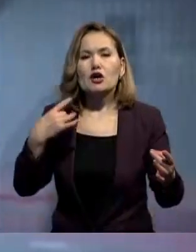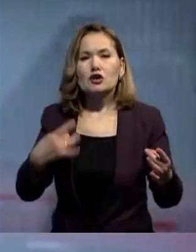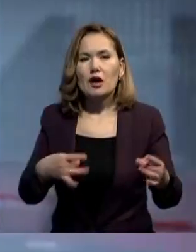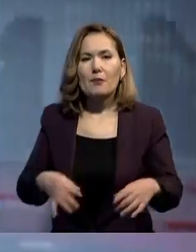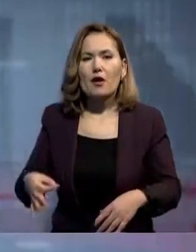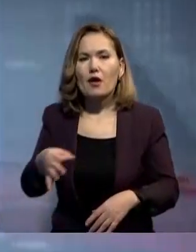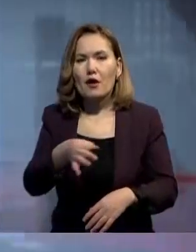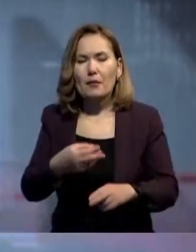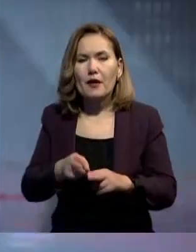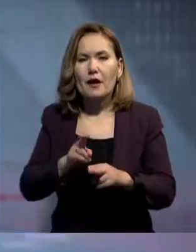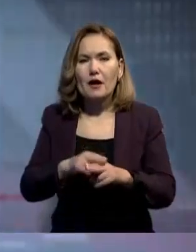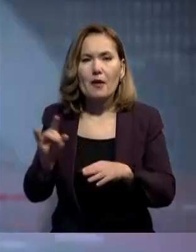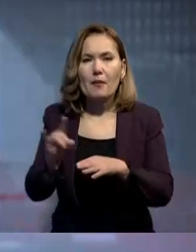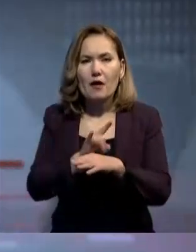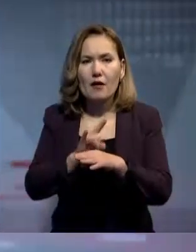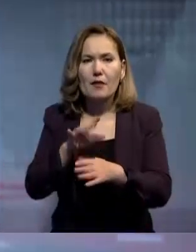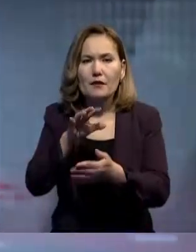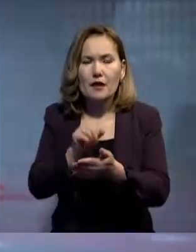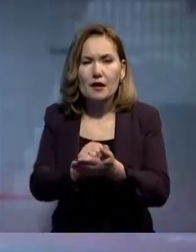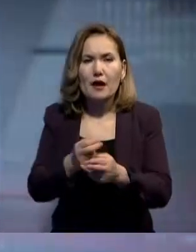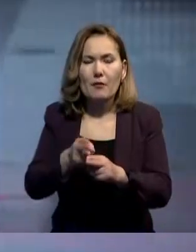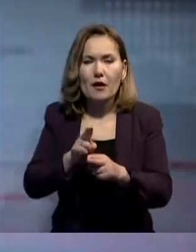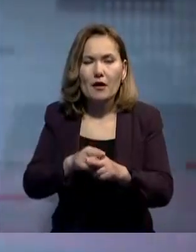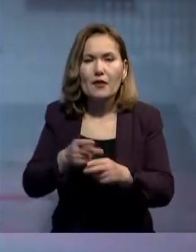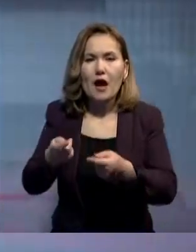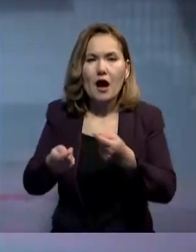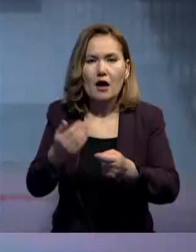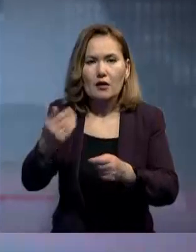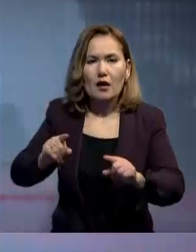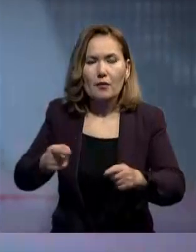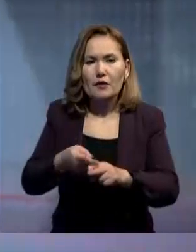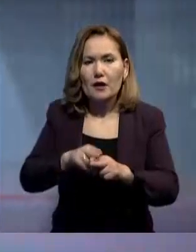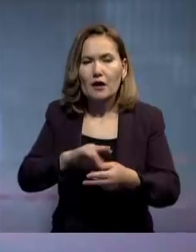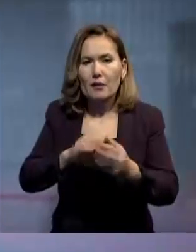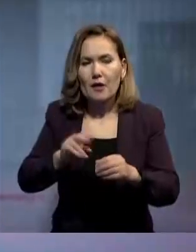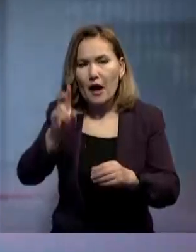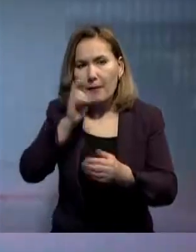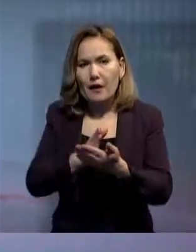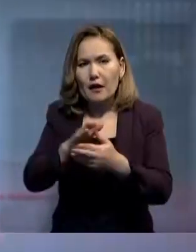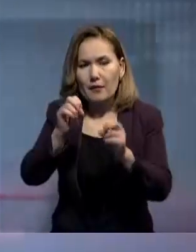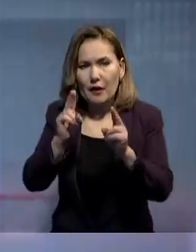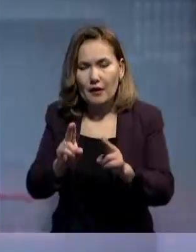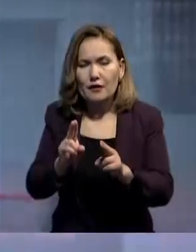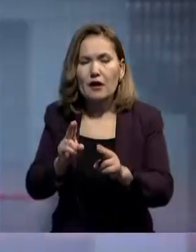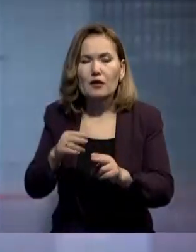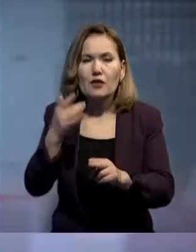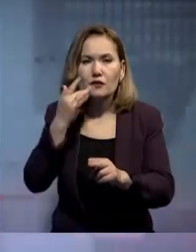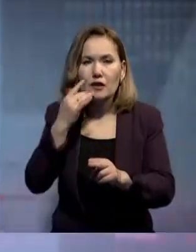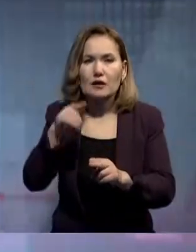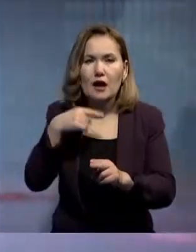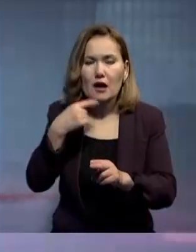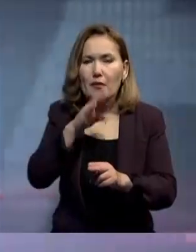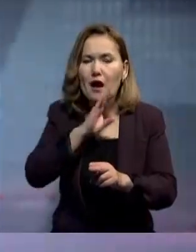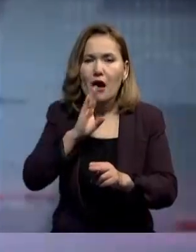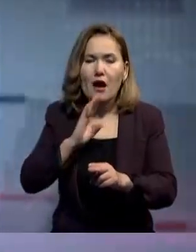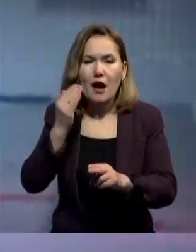Жамбыл облысында алаяқтықпен айналысқан жалған әкімдік қызметкер ұсталды. Өзін мемлекеттік қызметші ретінде таныстырған әйел тұрғындарға